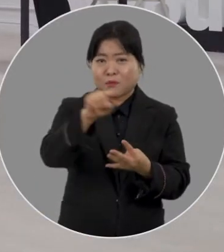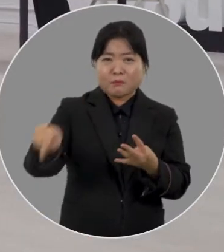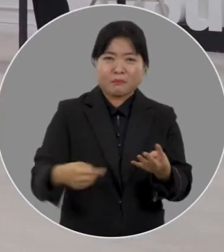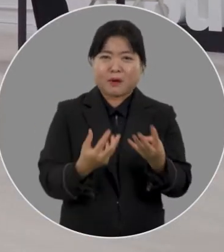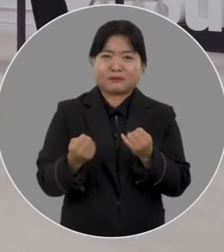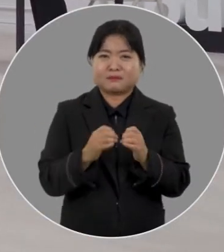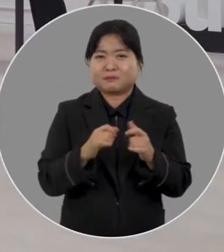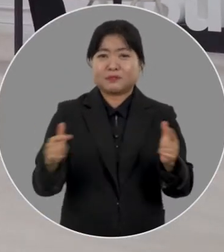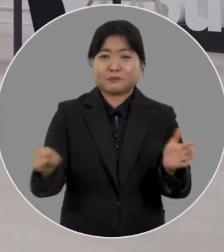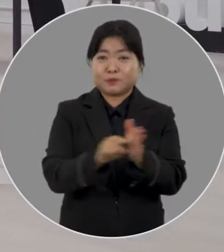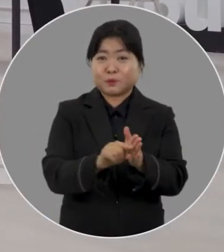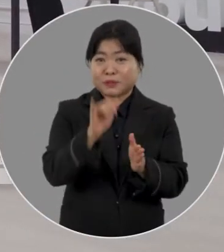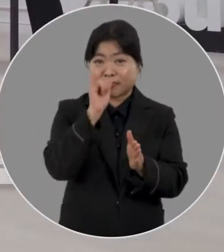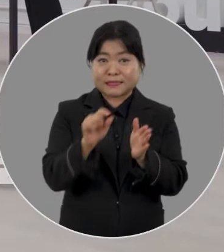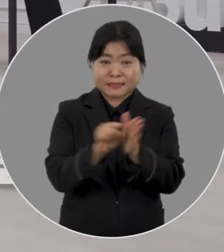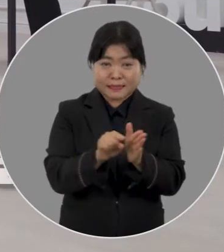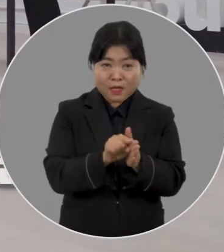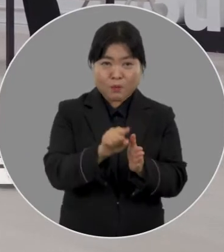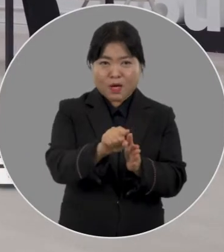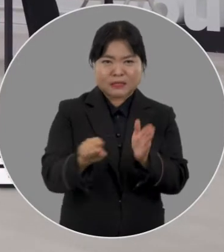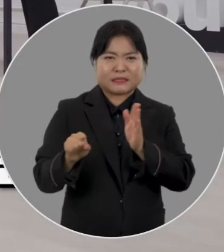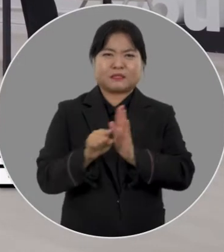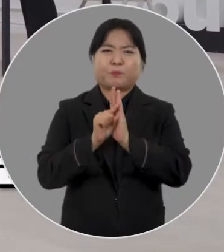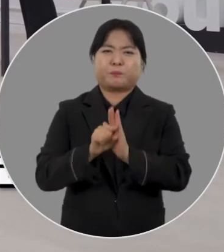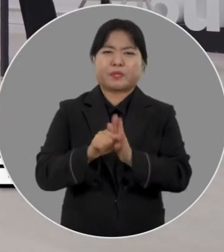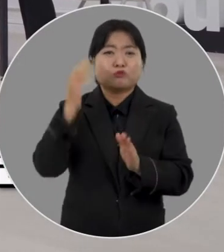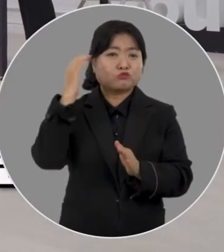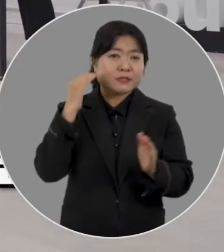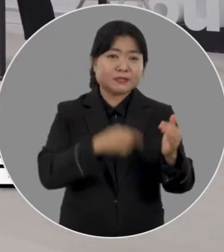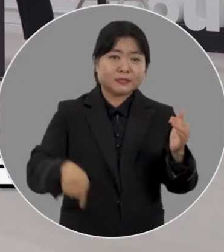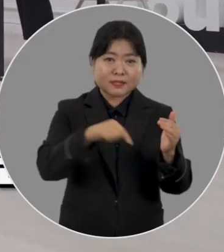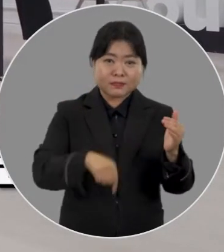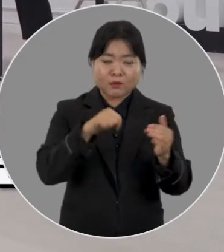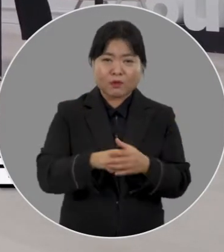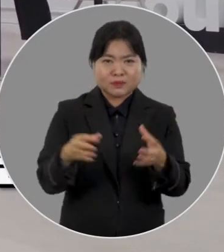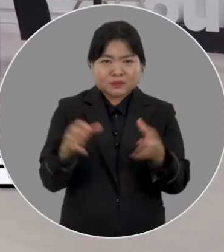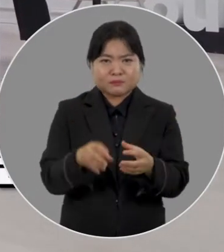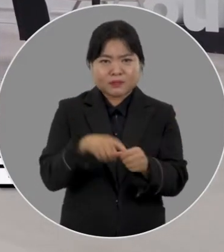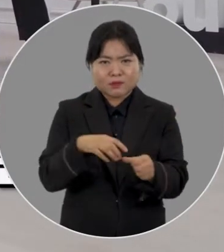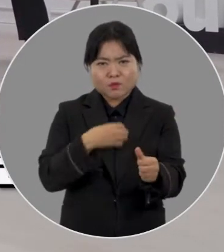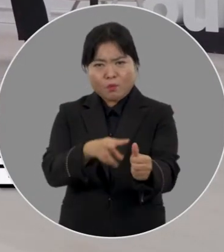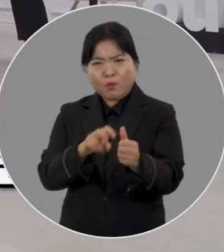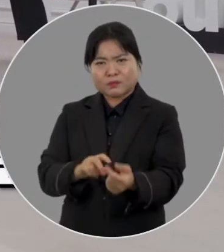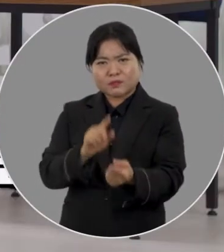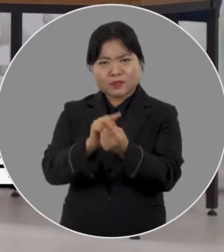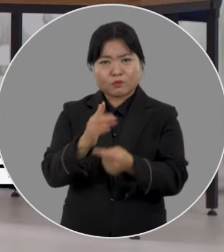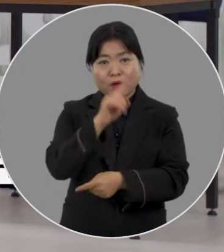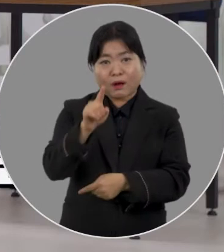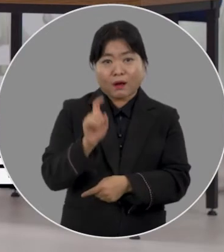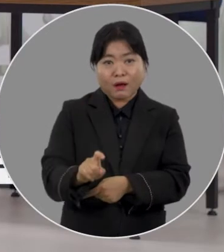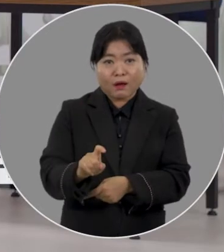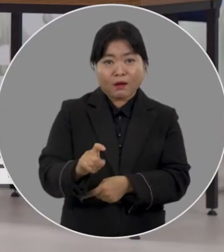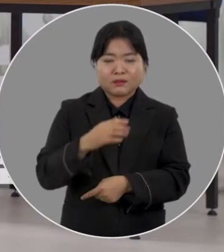많은 사람들이 믿고 있는 신앙과 신념이 왜 우리 사회에서 집단적인 혐오의 대상이 될까?